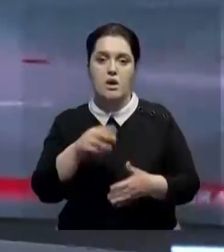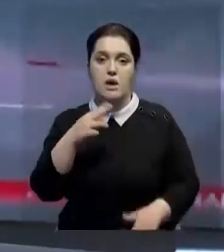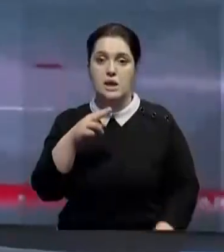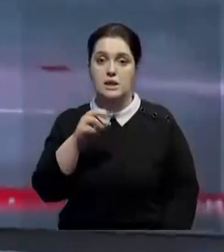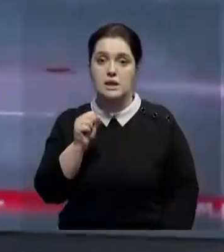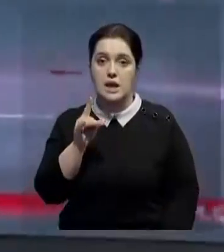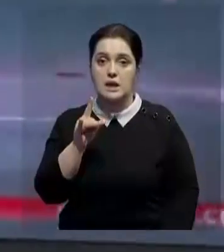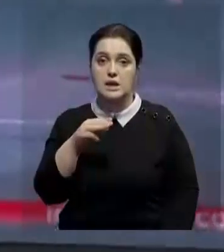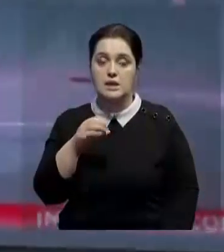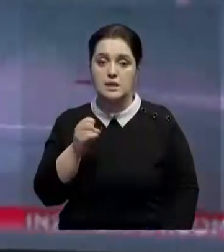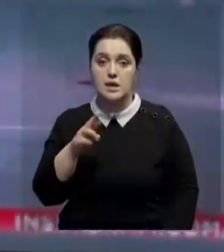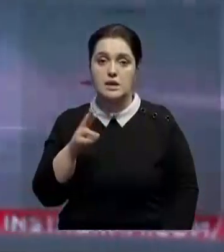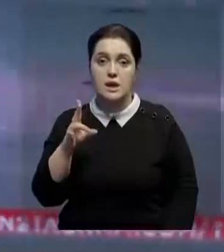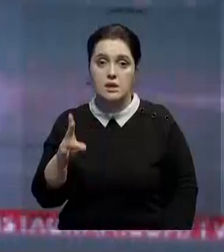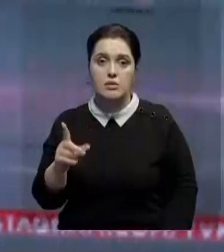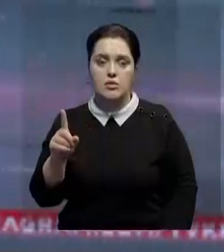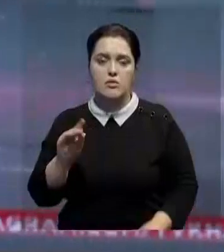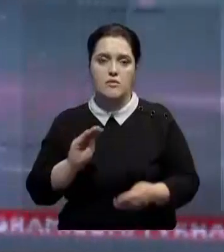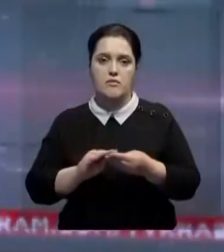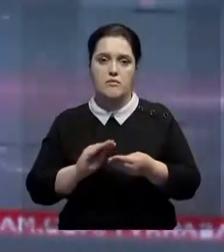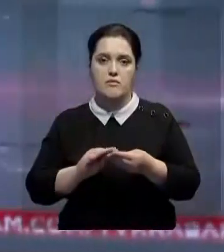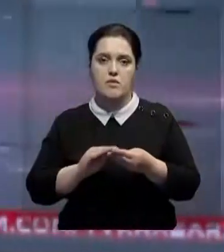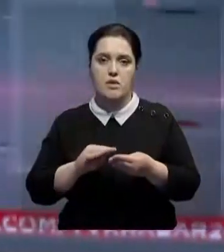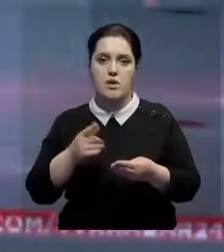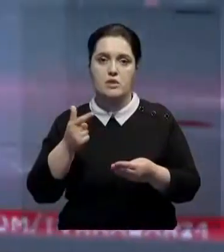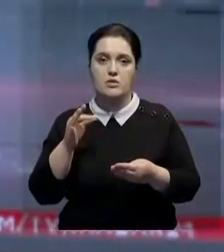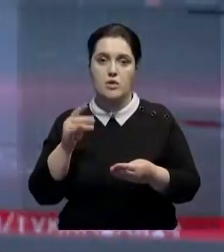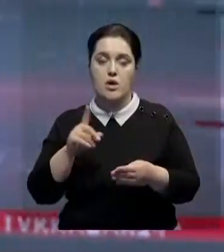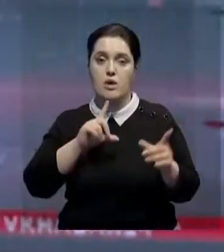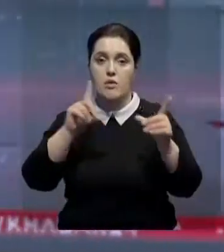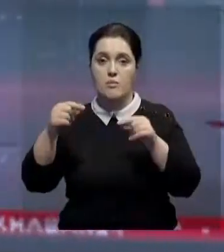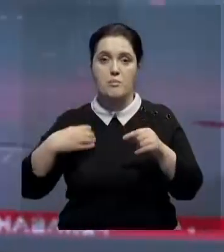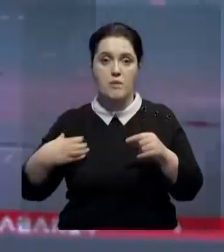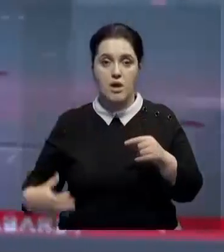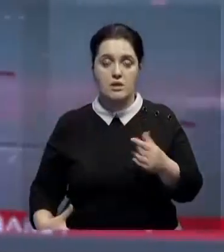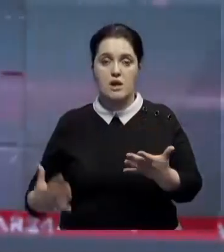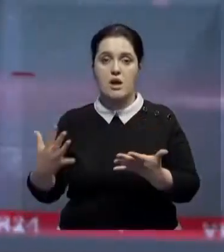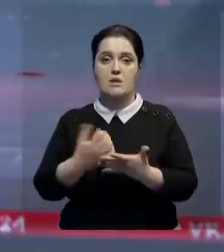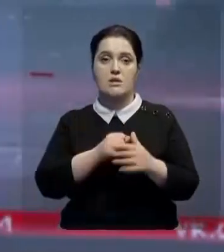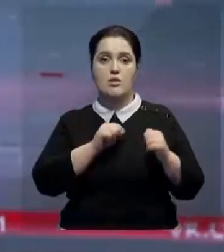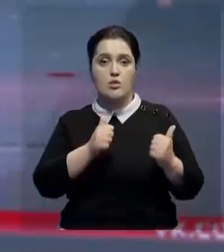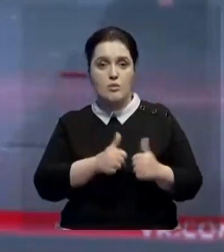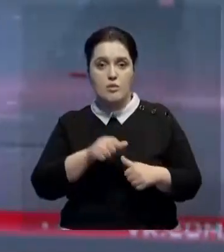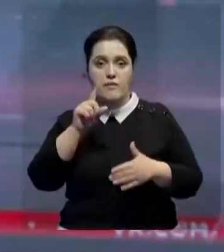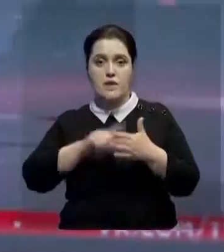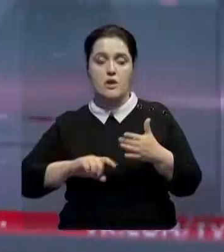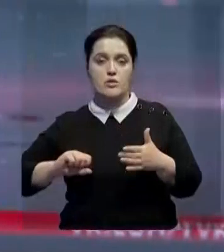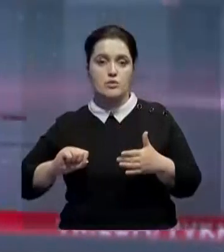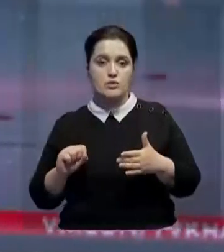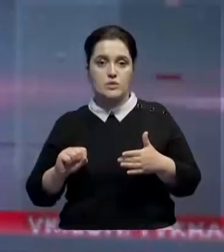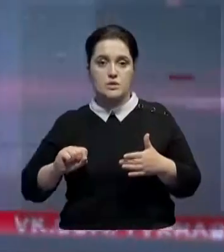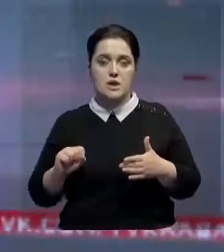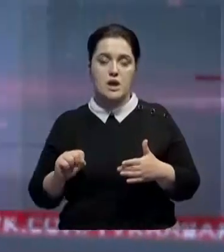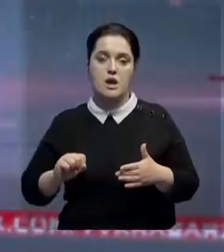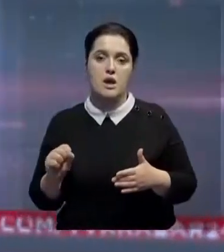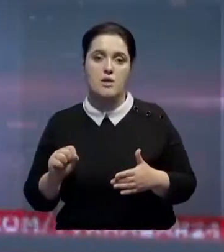персонаж. Что касается Д'Артаньяна, тут все без изменений. Гасконец отправляется в Париж, находит и любовь, и верных друзей. Подробнее